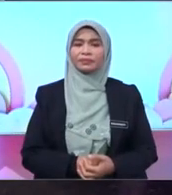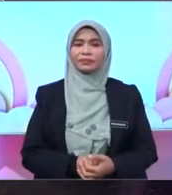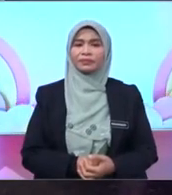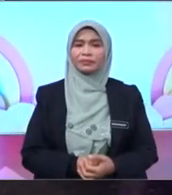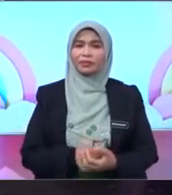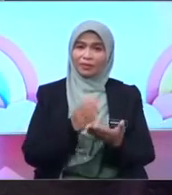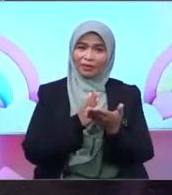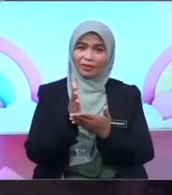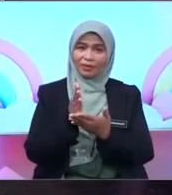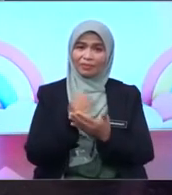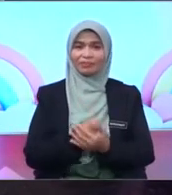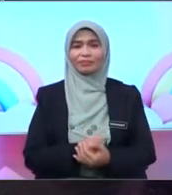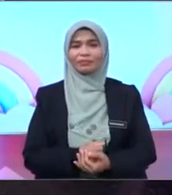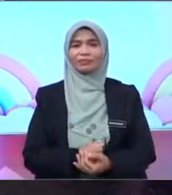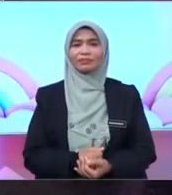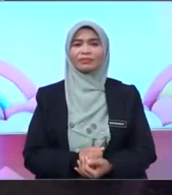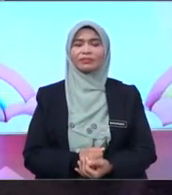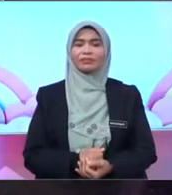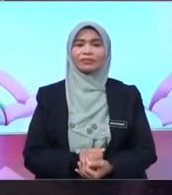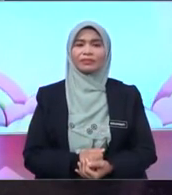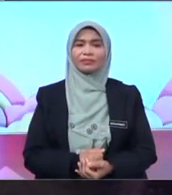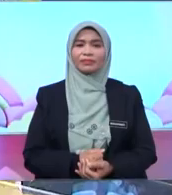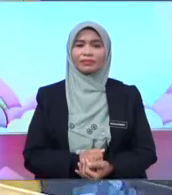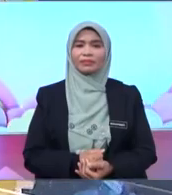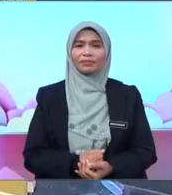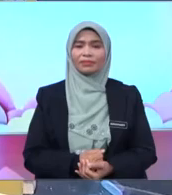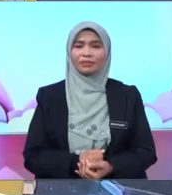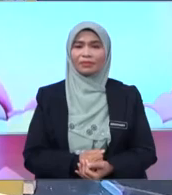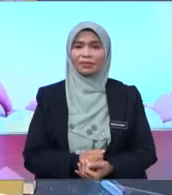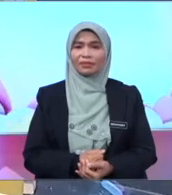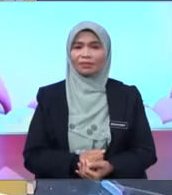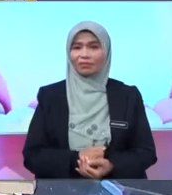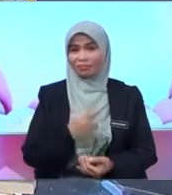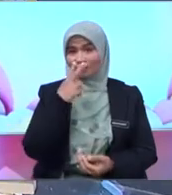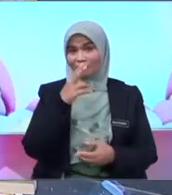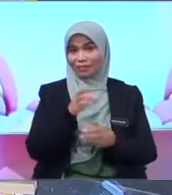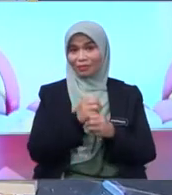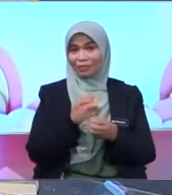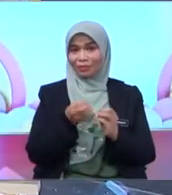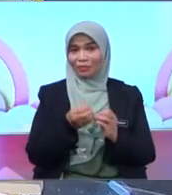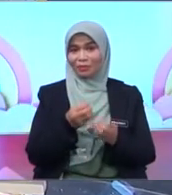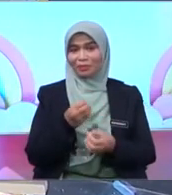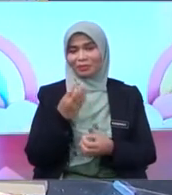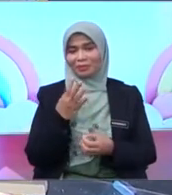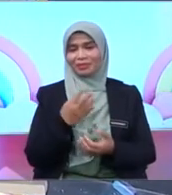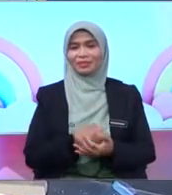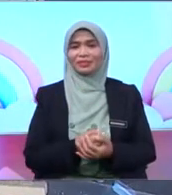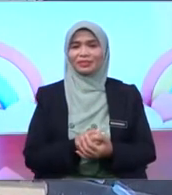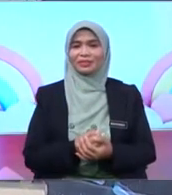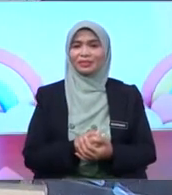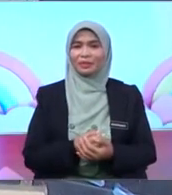paling lagi dadu kita tengok tidak penumbuh sinubo pakai Sudah tadi kita